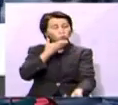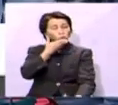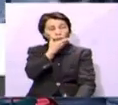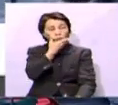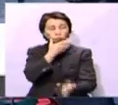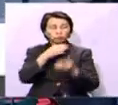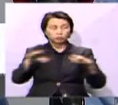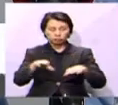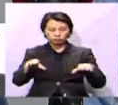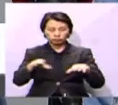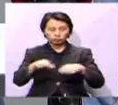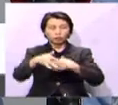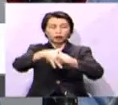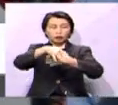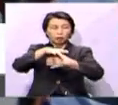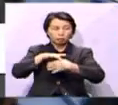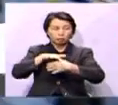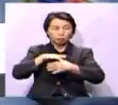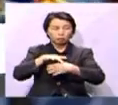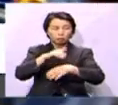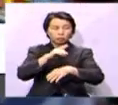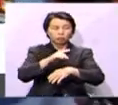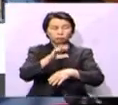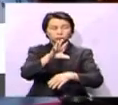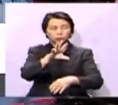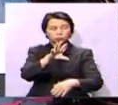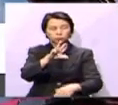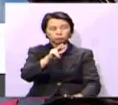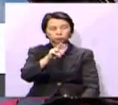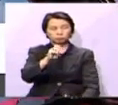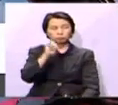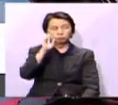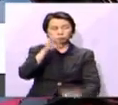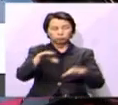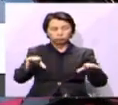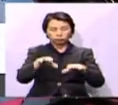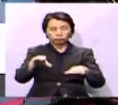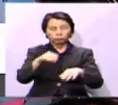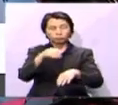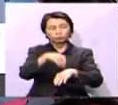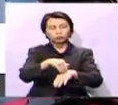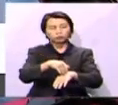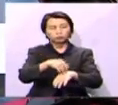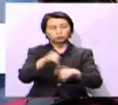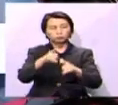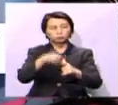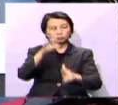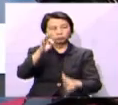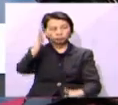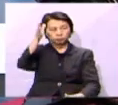Ia dilaksanakan lebih awal walaupun TN50 hanya akan dilancarkan September depan.